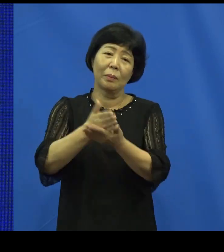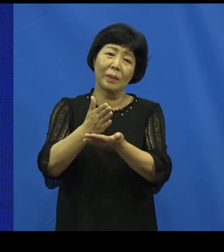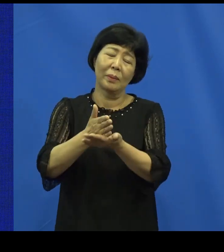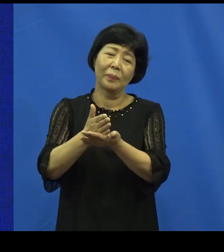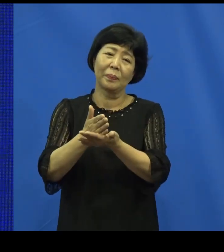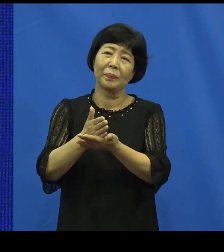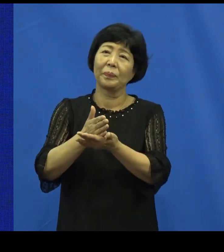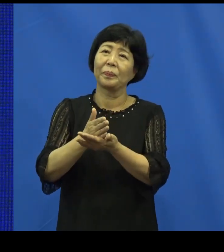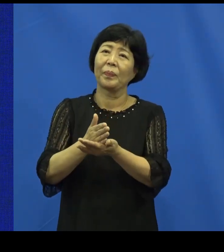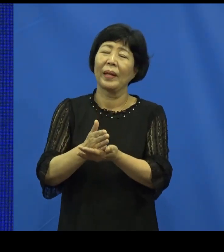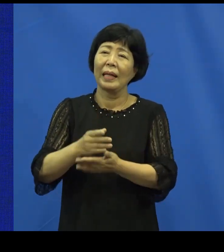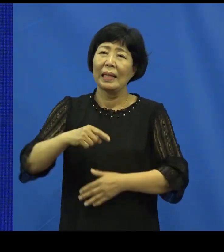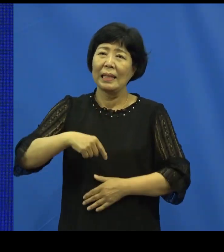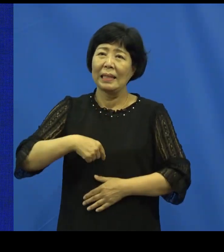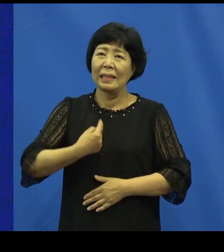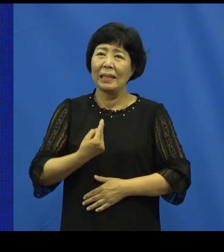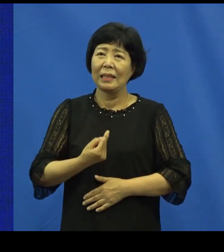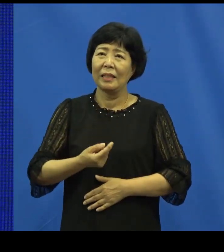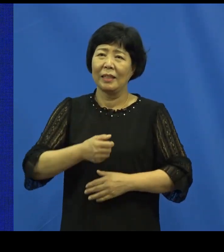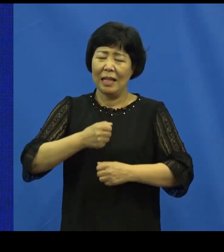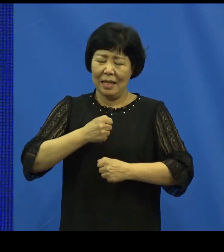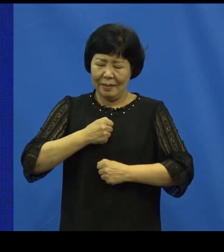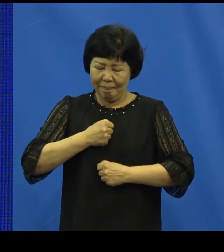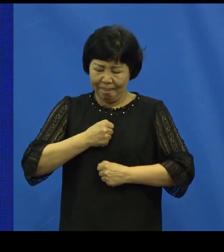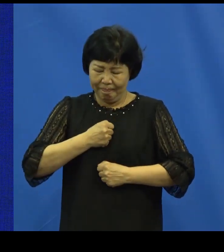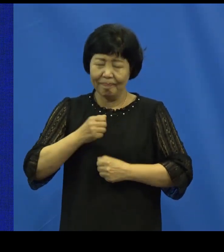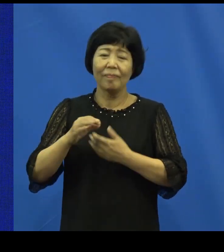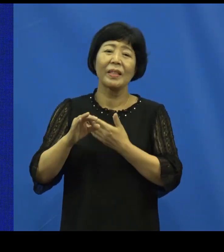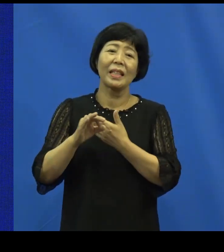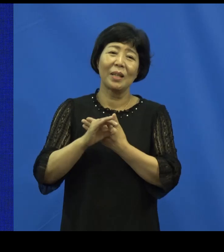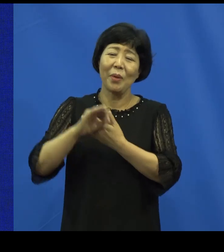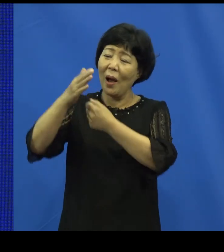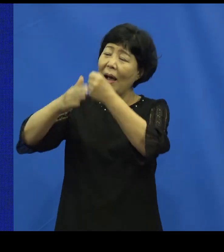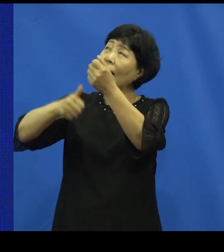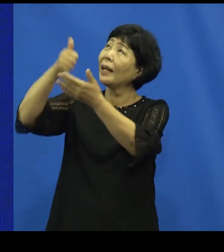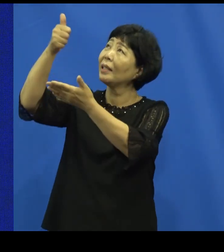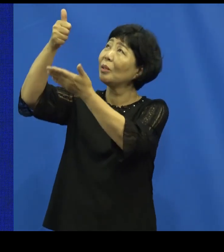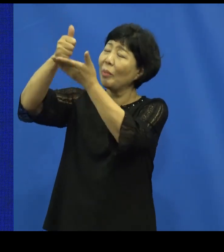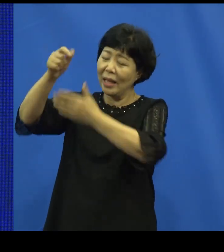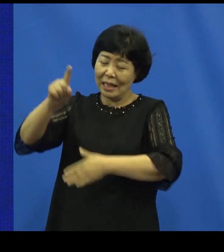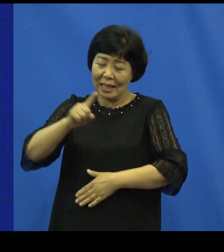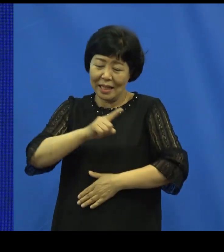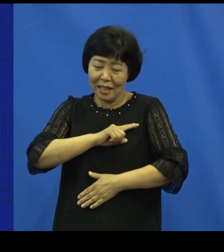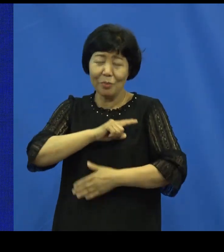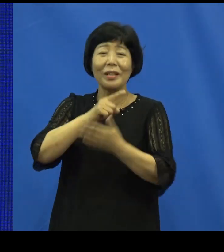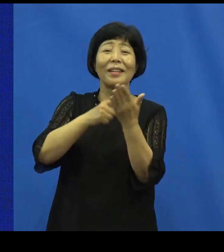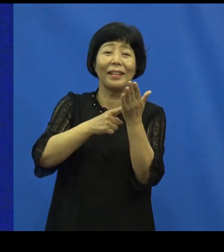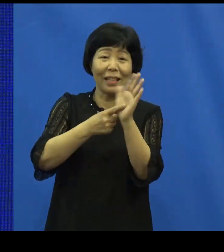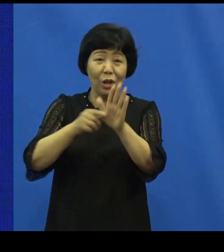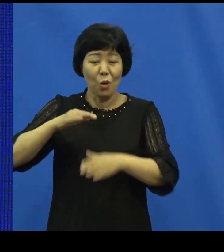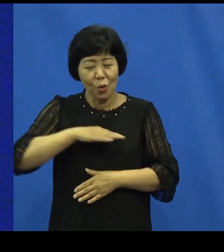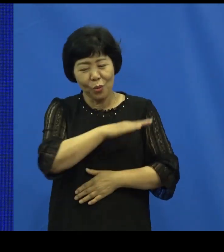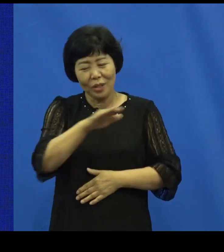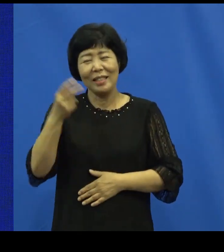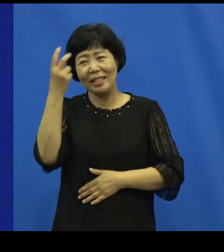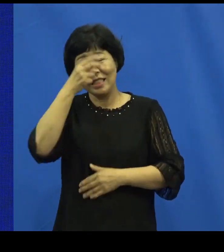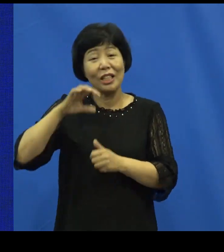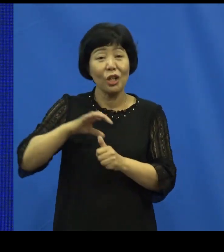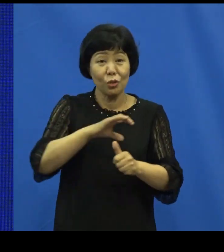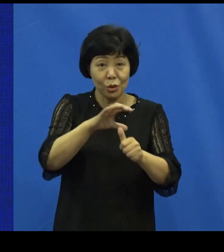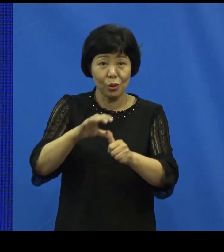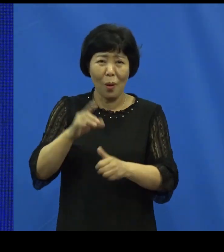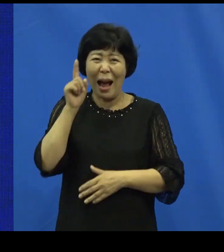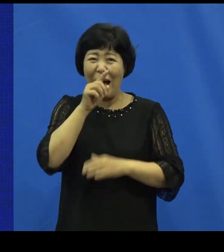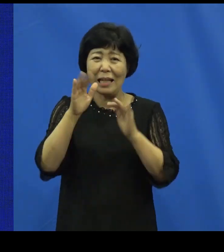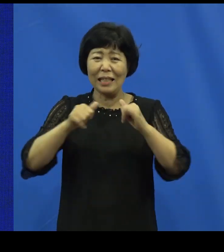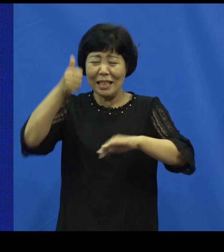두려워하고 자기 자신을 지켜내기만 한다면 하나님은 당신의 이름을 드러내시고 우리를 지키시고 악인은 망하게